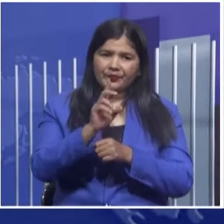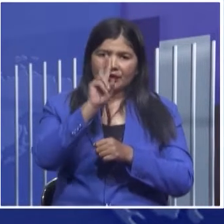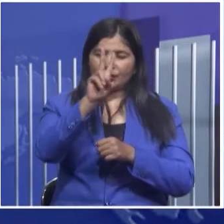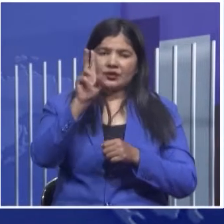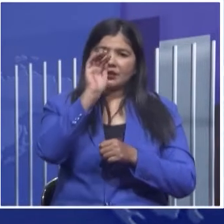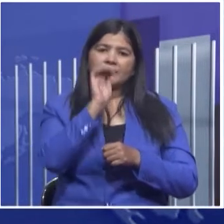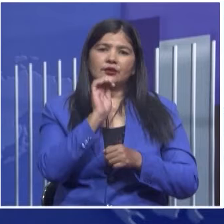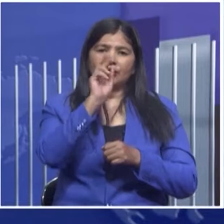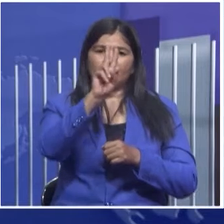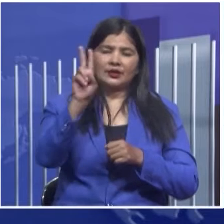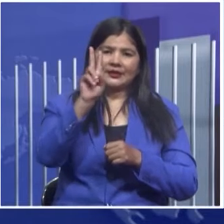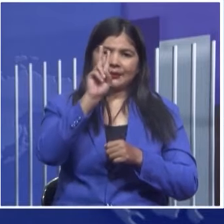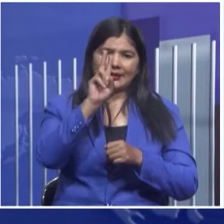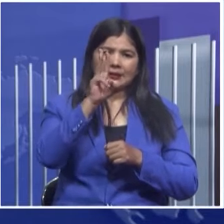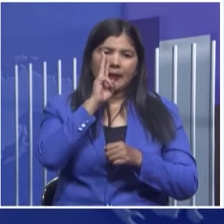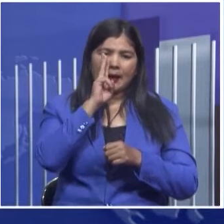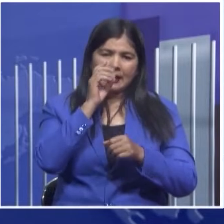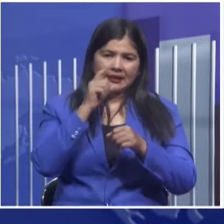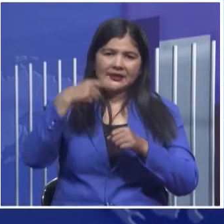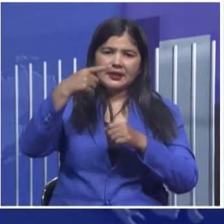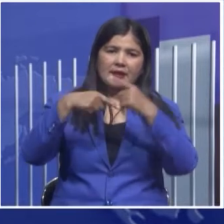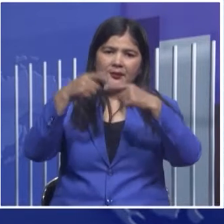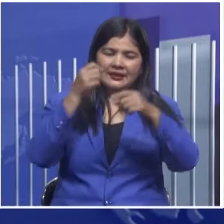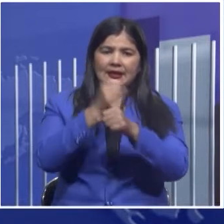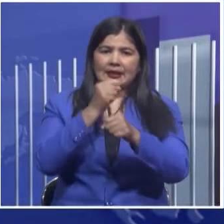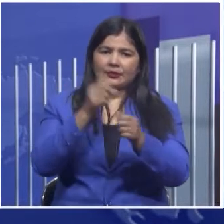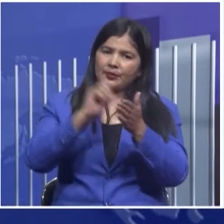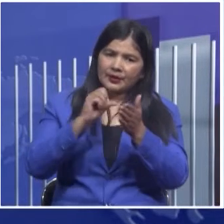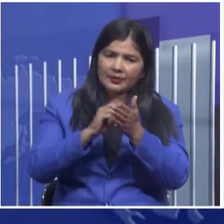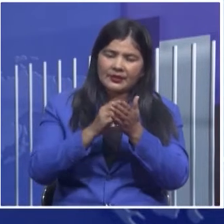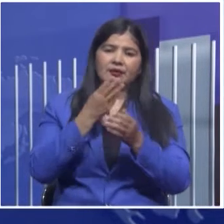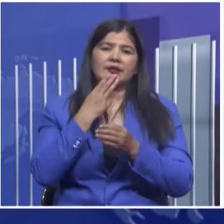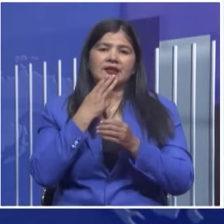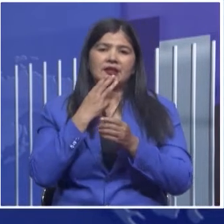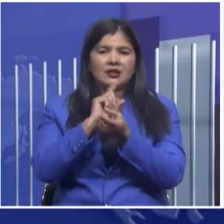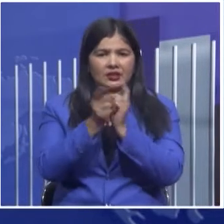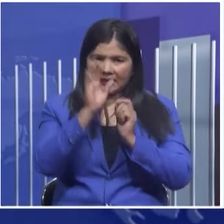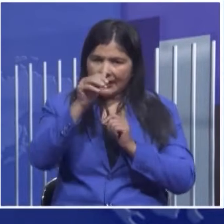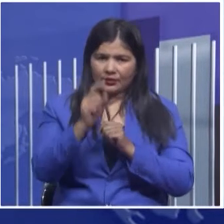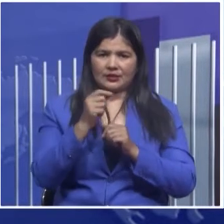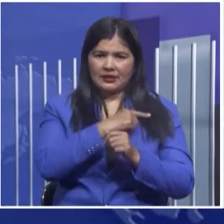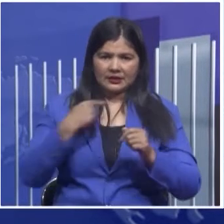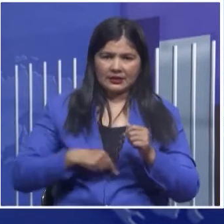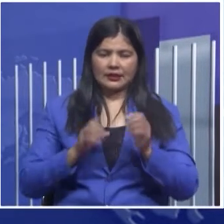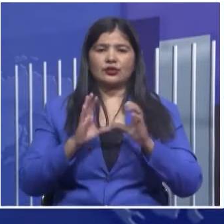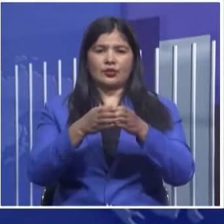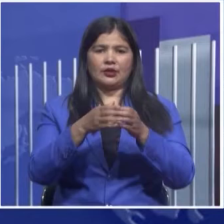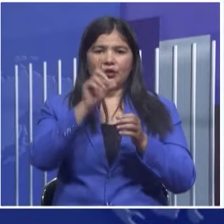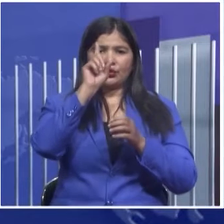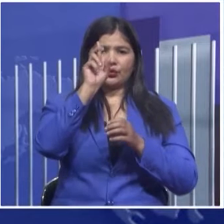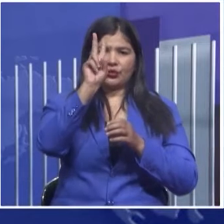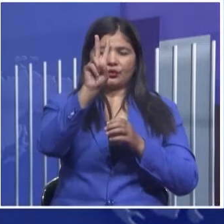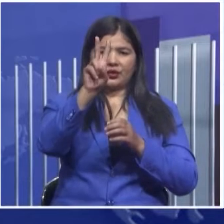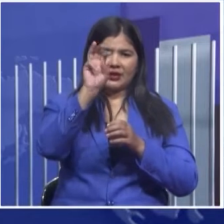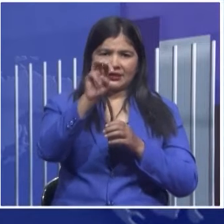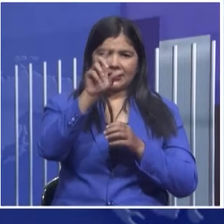गरी सम्झौता भए पनि नियमित काम नहुँदा अन्वेषणको मिति पटक पटक सर्दै आएको छ। चिनिया प्राविधिकको टोलीले 2076 फागुन